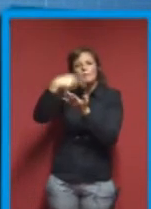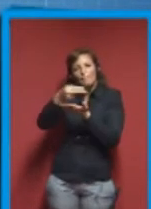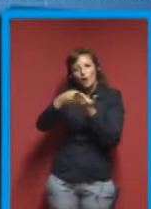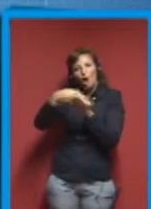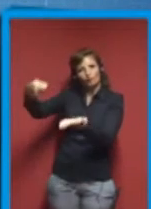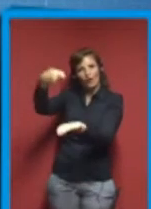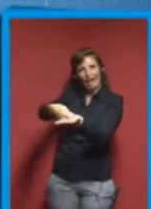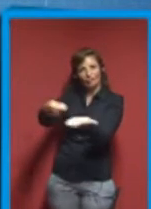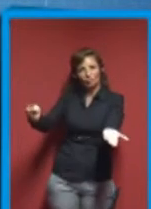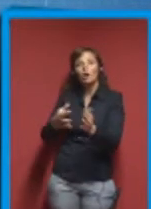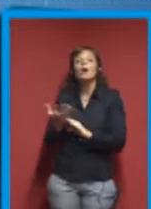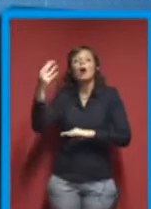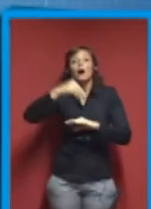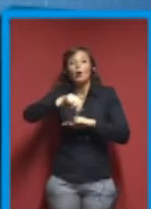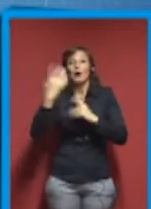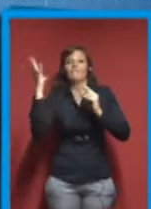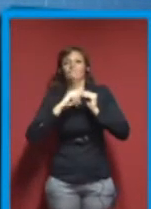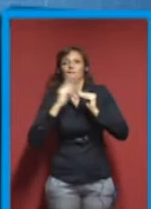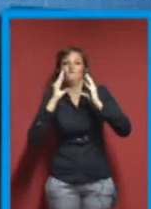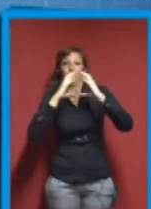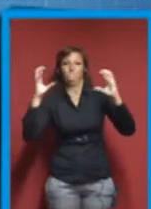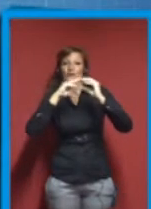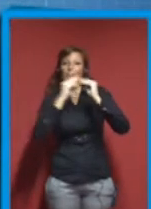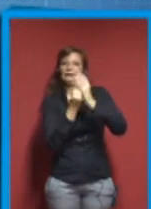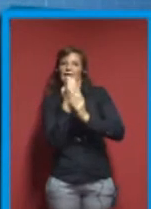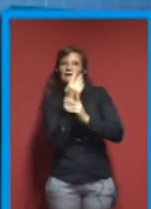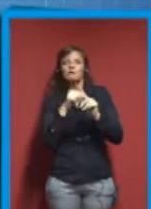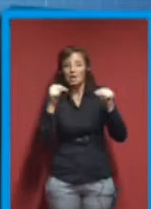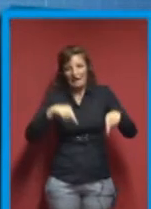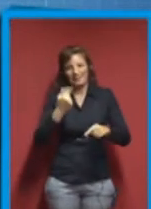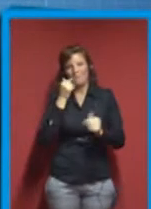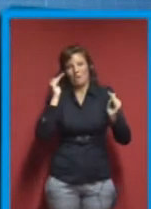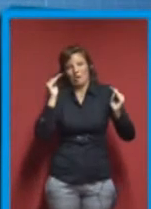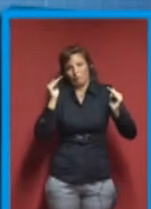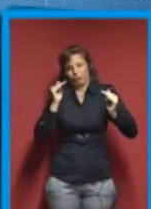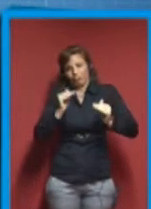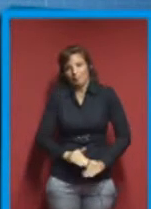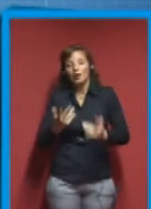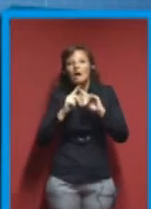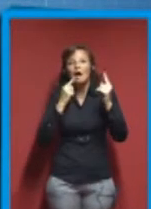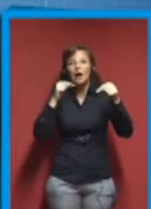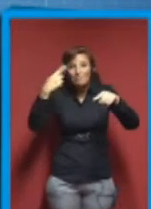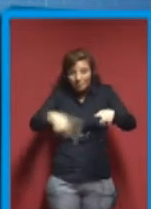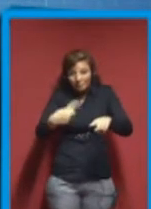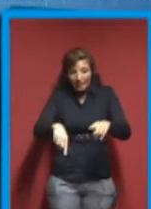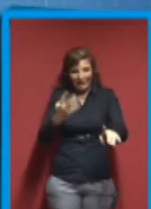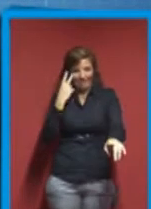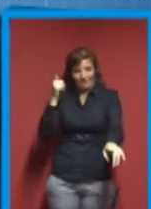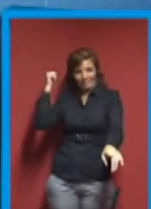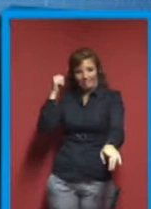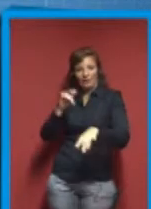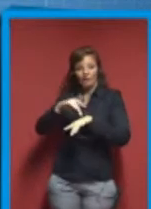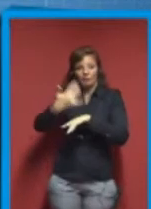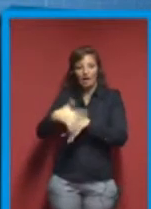E poi la fabbricazione, che è diventata sempre meno costosa. E questo è stato fatto da Jillian